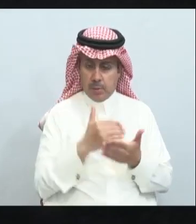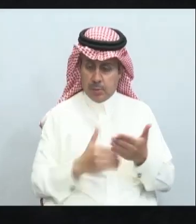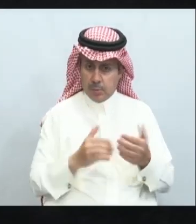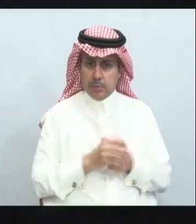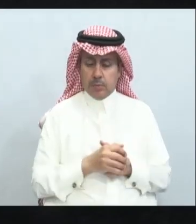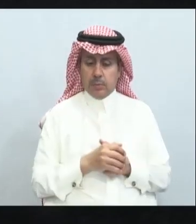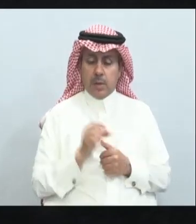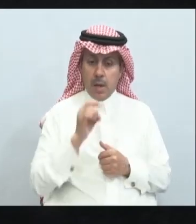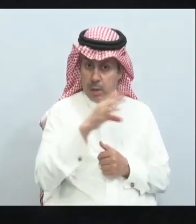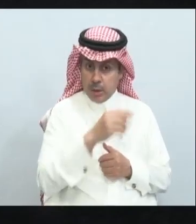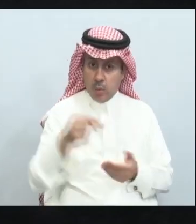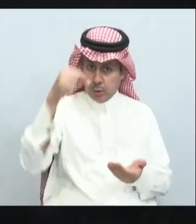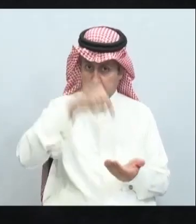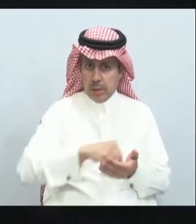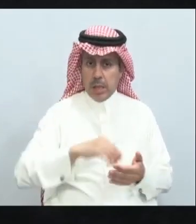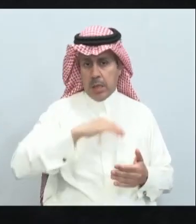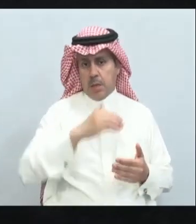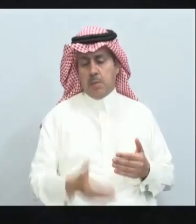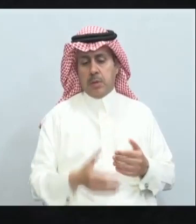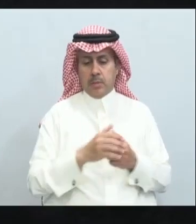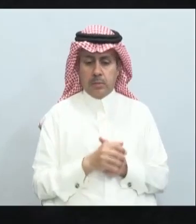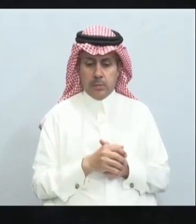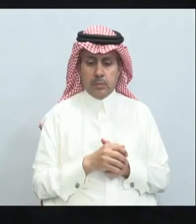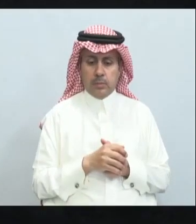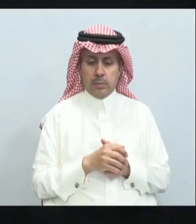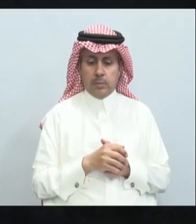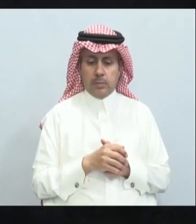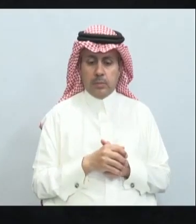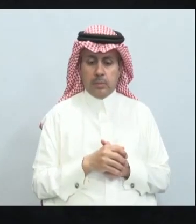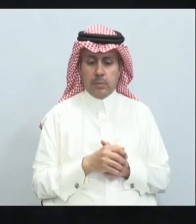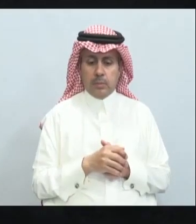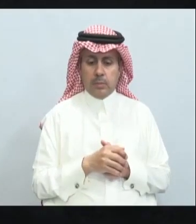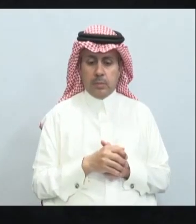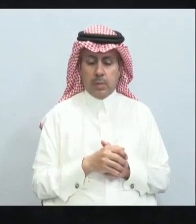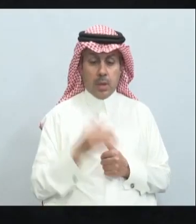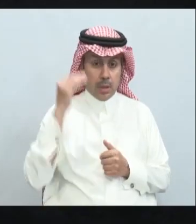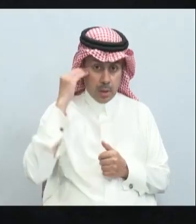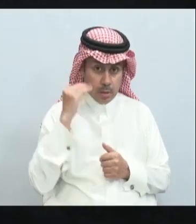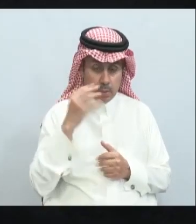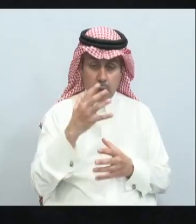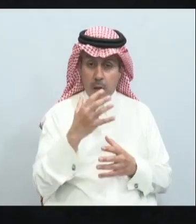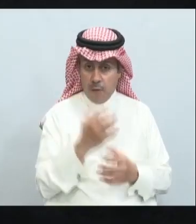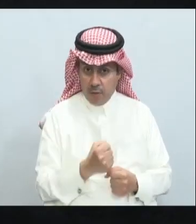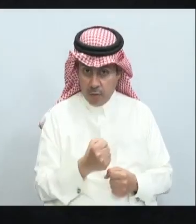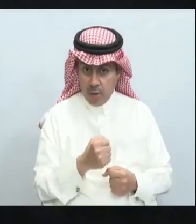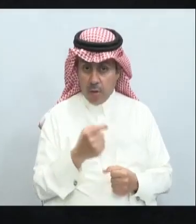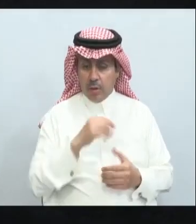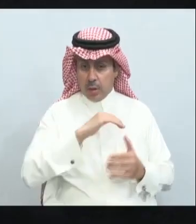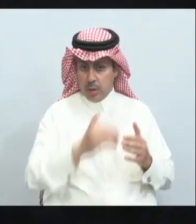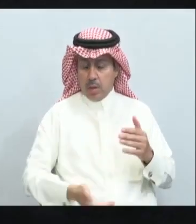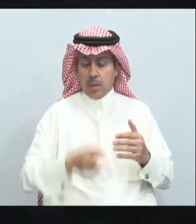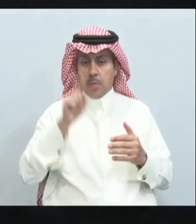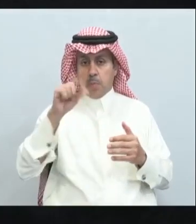ان تكون خارجيه واما ان تكون داخليه في في المراه المراه الحاضنه لهذه البويضه